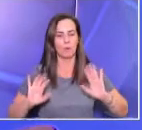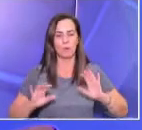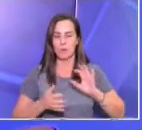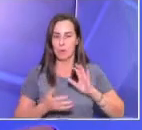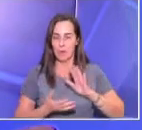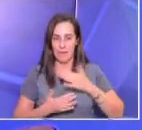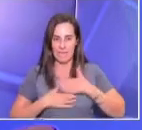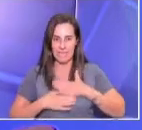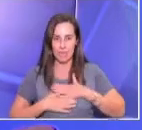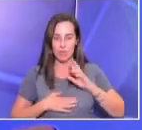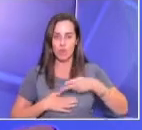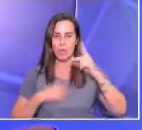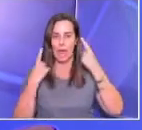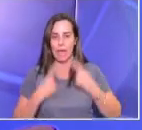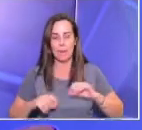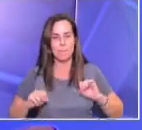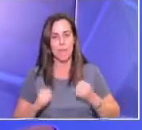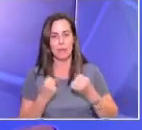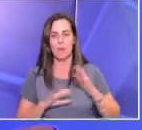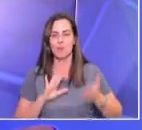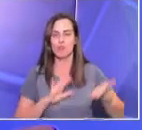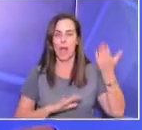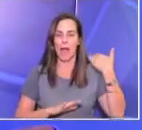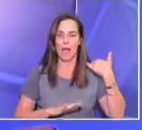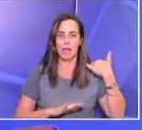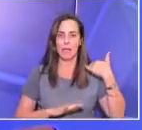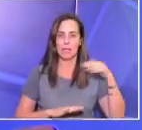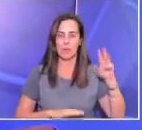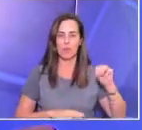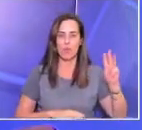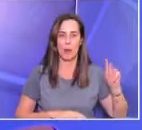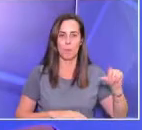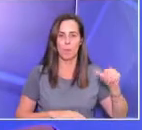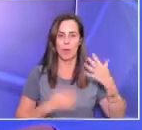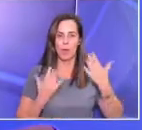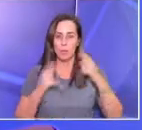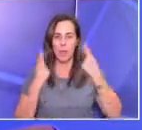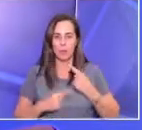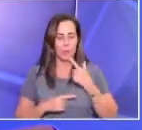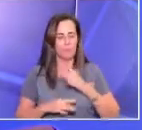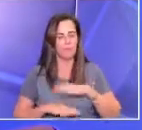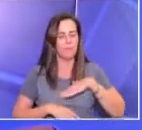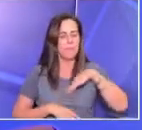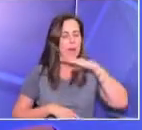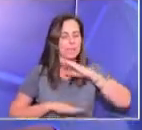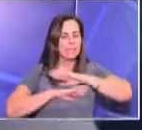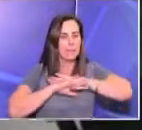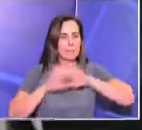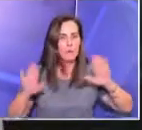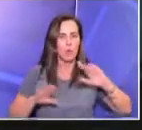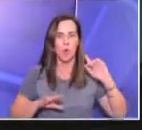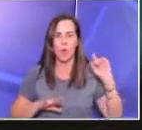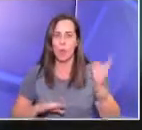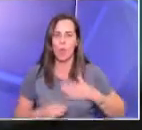במטה שלי יש יותר חרדים פעילים ממה שהיה במטה של משה אבוטבול. כמות החרדים שאומרת, מספיק,